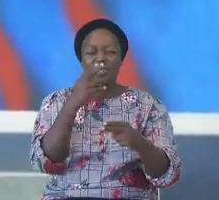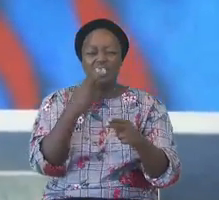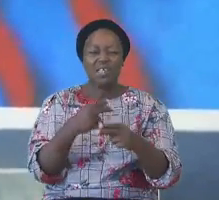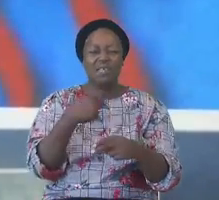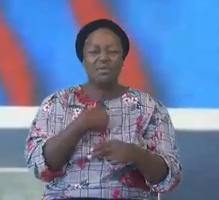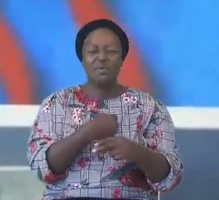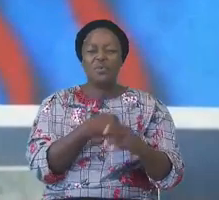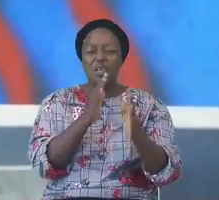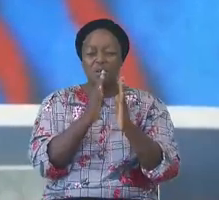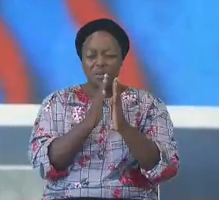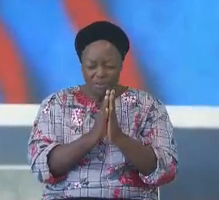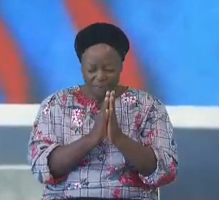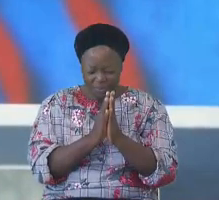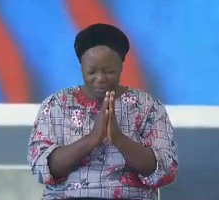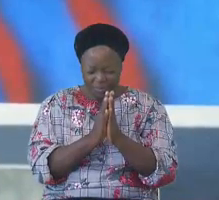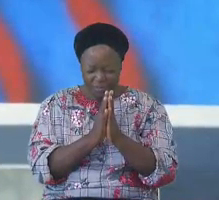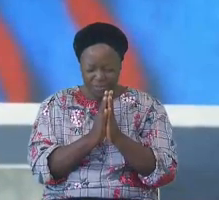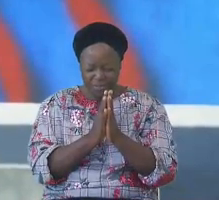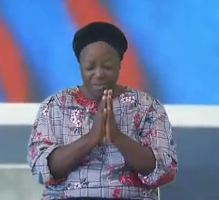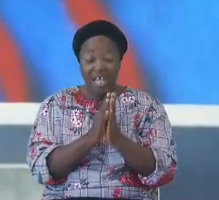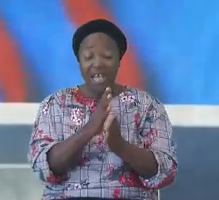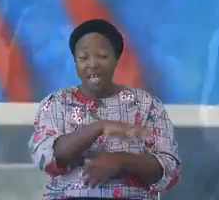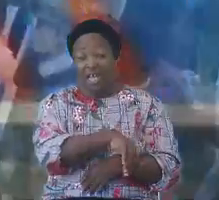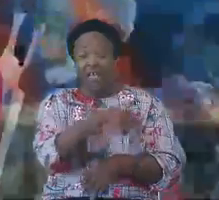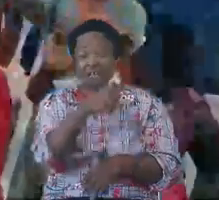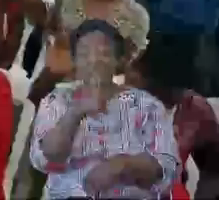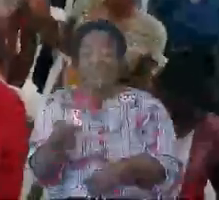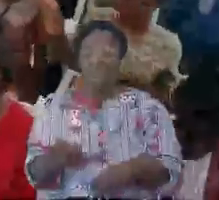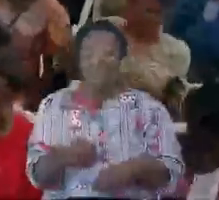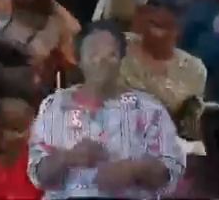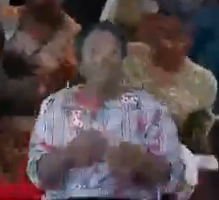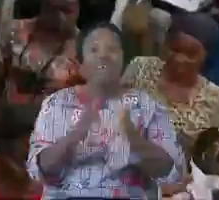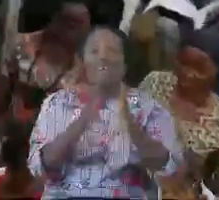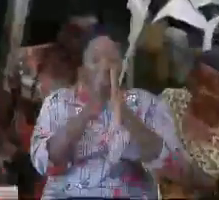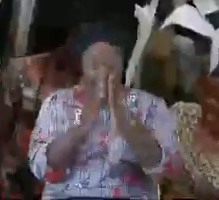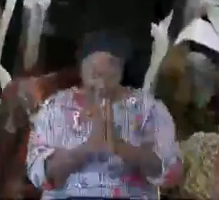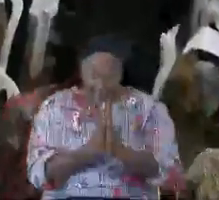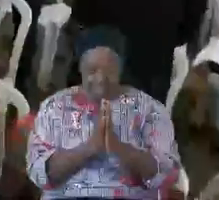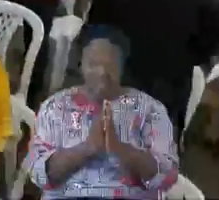remercions pour l'exaucement. Au nom de Jésus, nous prions.